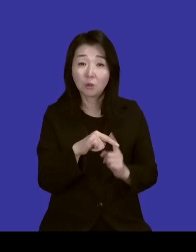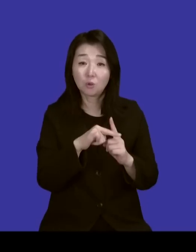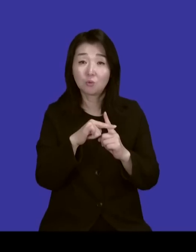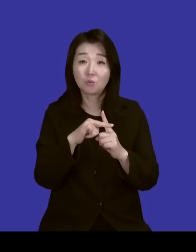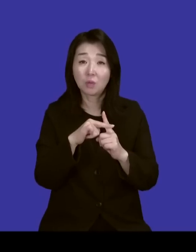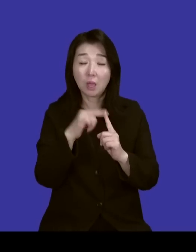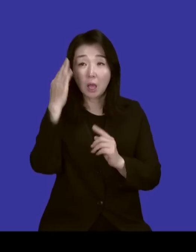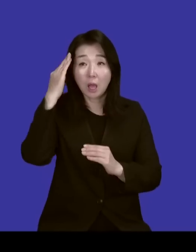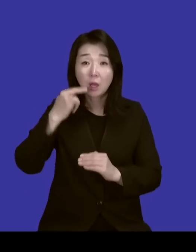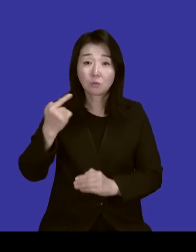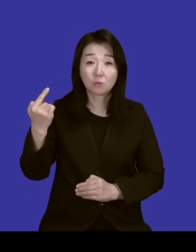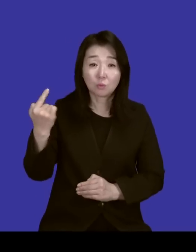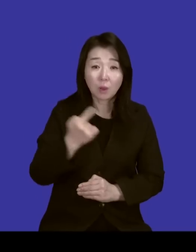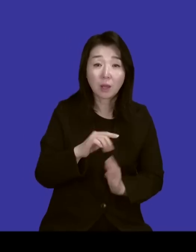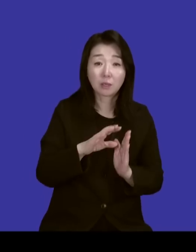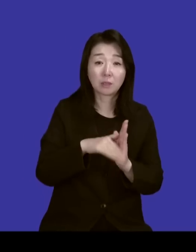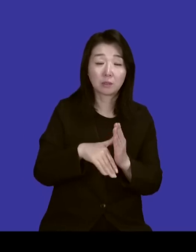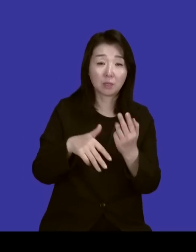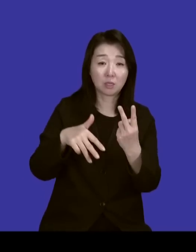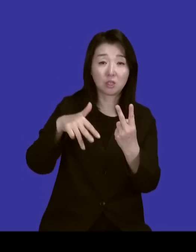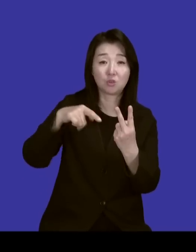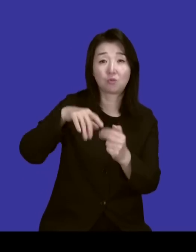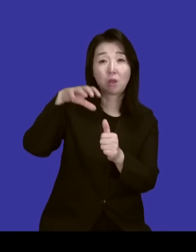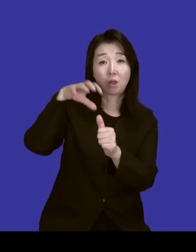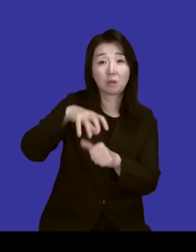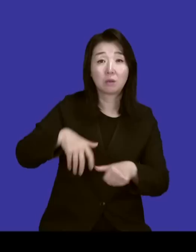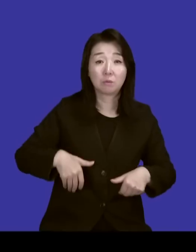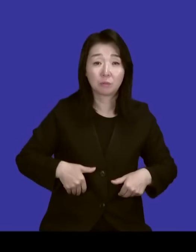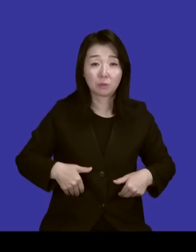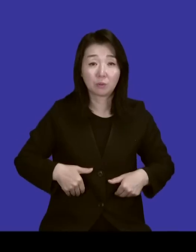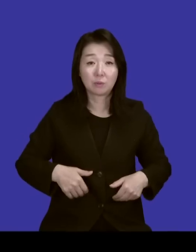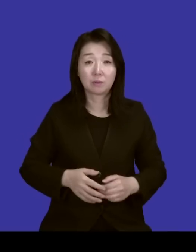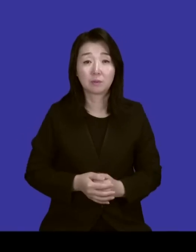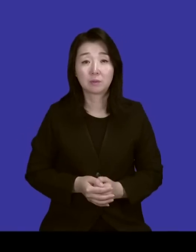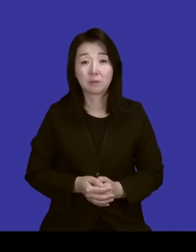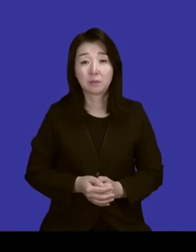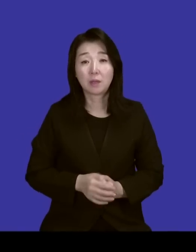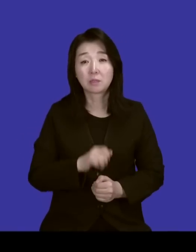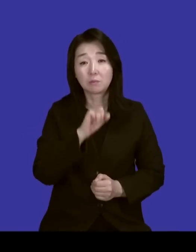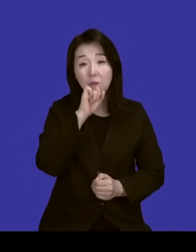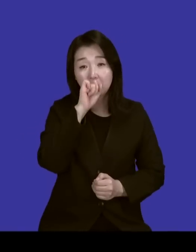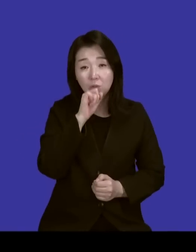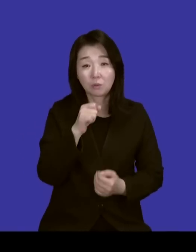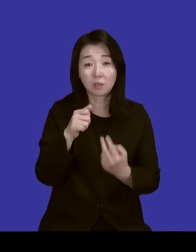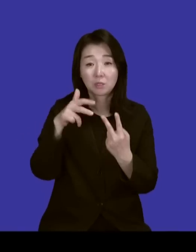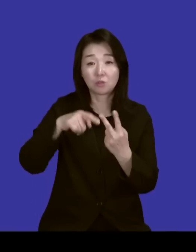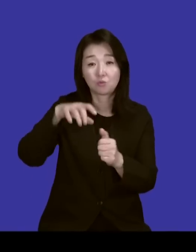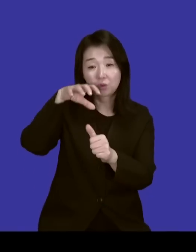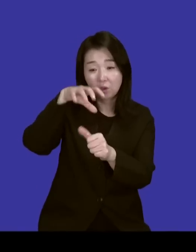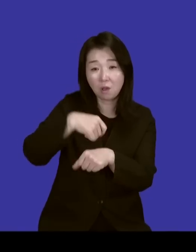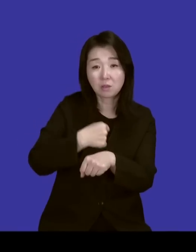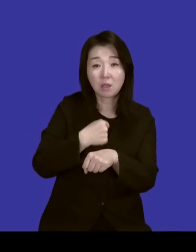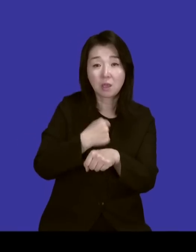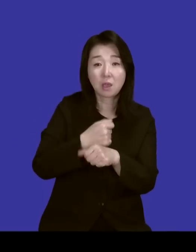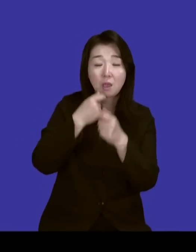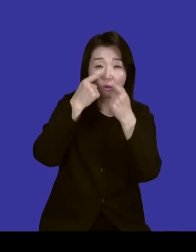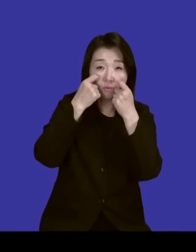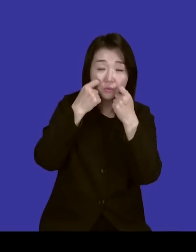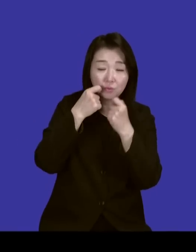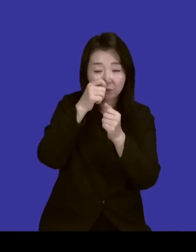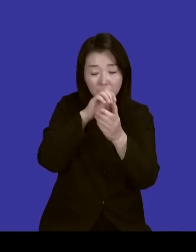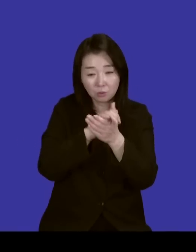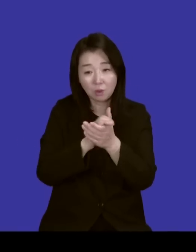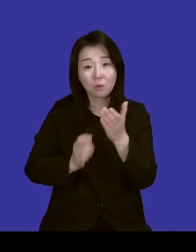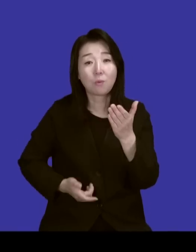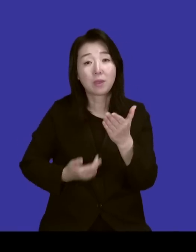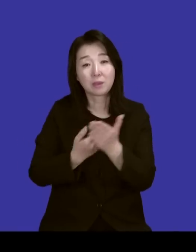오면은 그렇죠. 2주씩 격리해야 맞아요, 되잖아요. 맞아요. 근데 너무 좋았어요. 2주씩 격리하면서 예. 울고